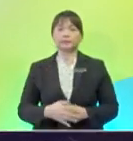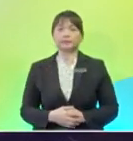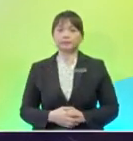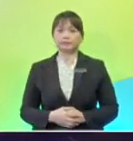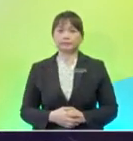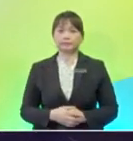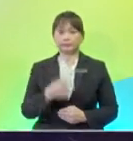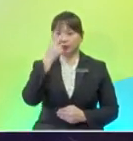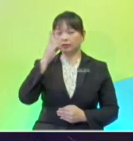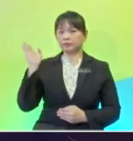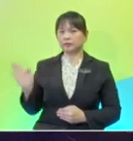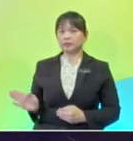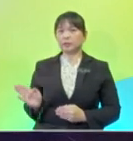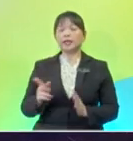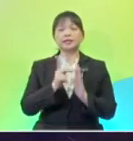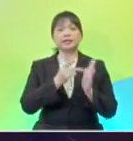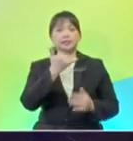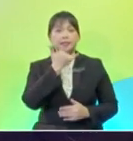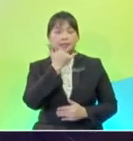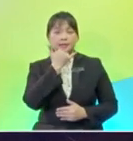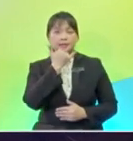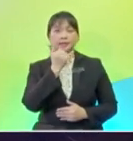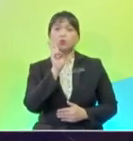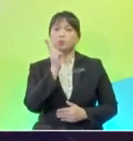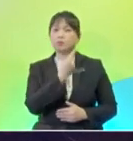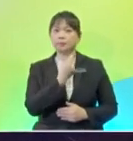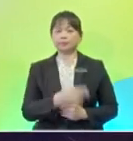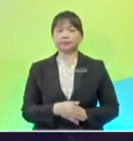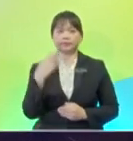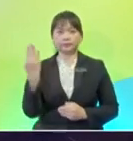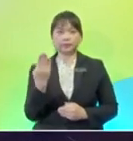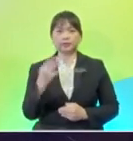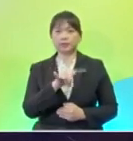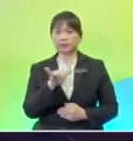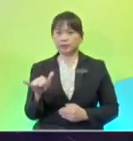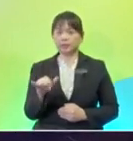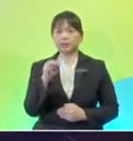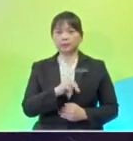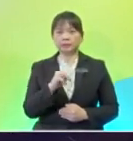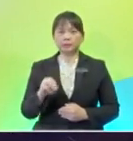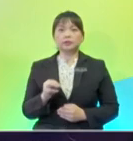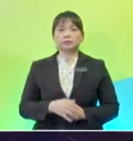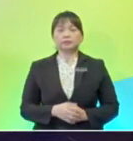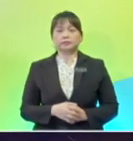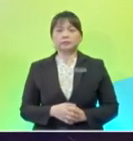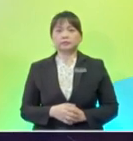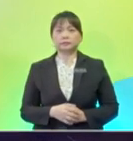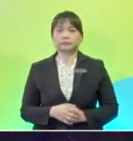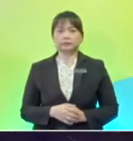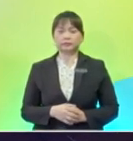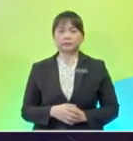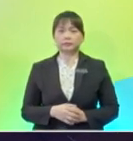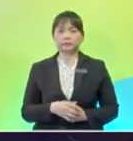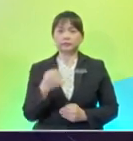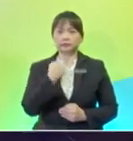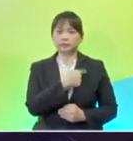dekat kesalahan umum Oke Biasanya kalau murid-murid dilihat pencak Siran kita